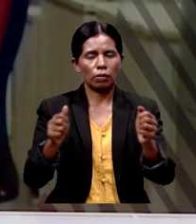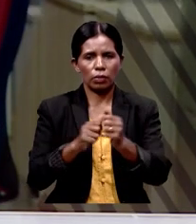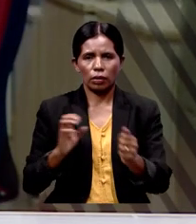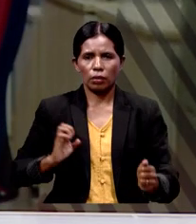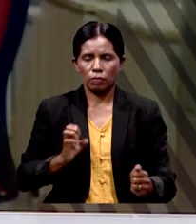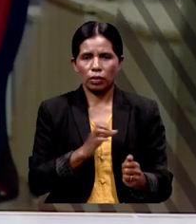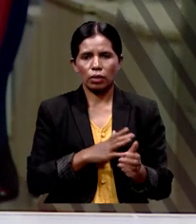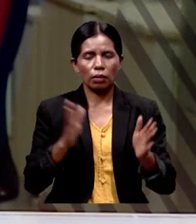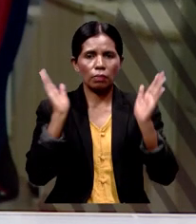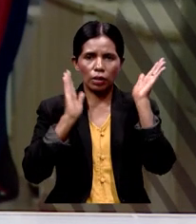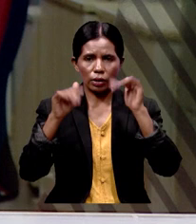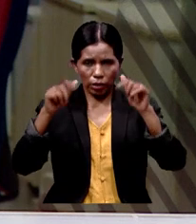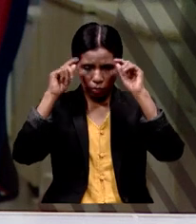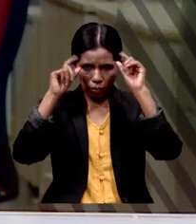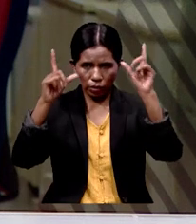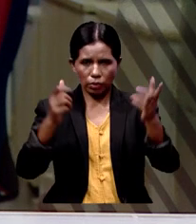Malia Timor